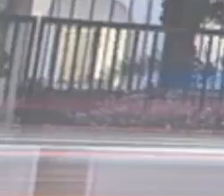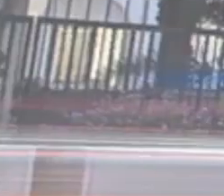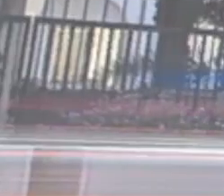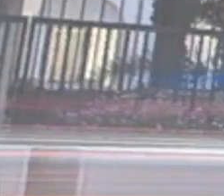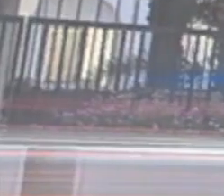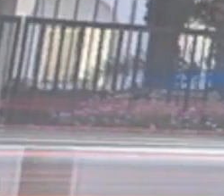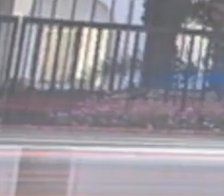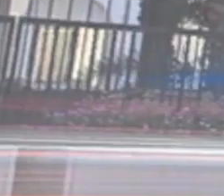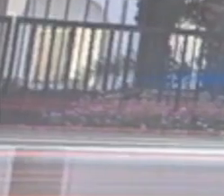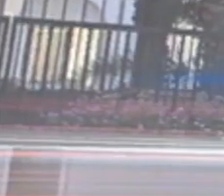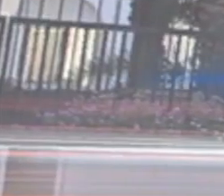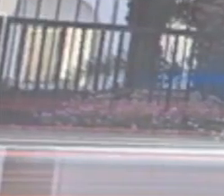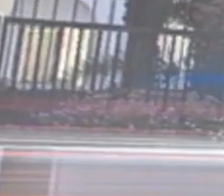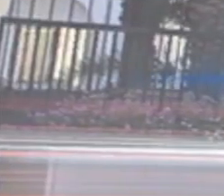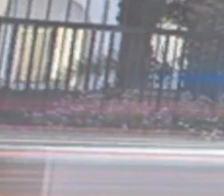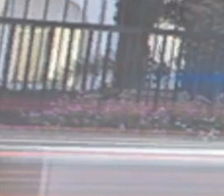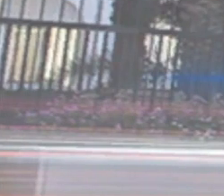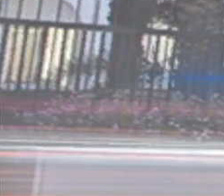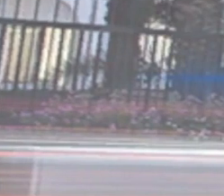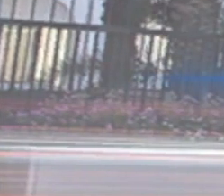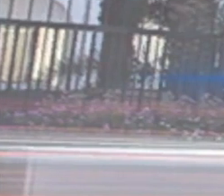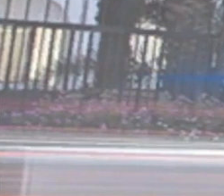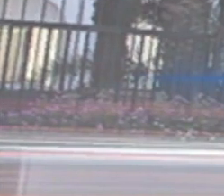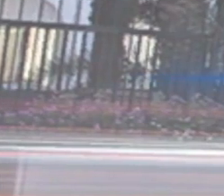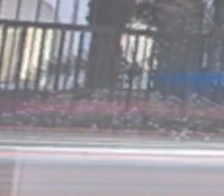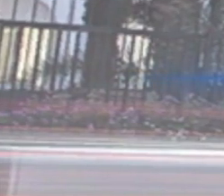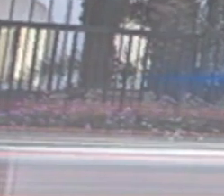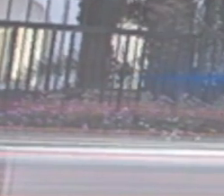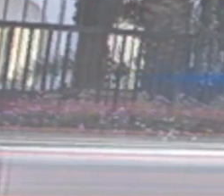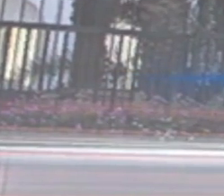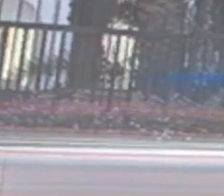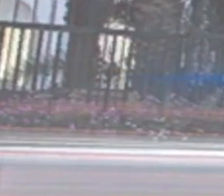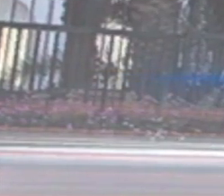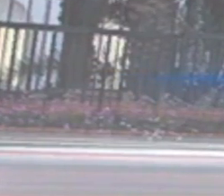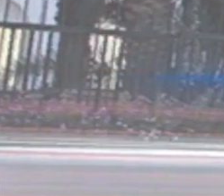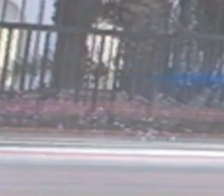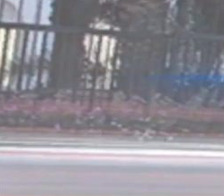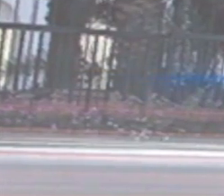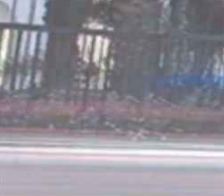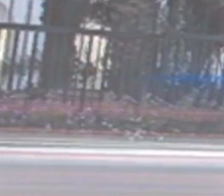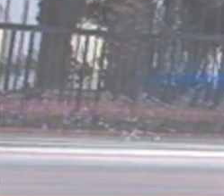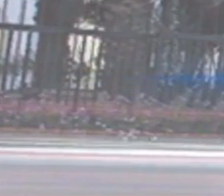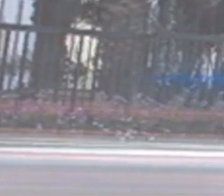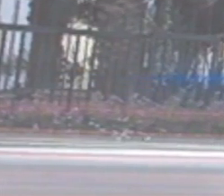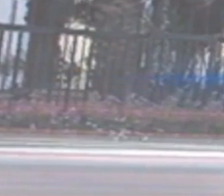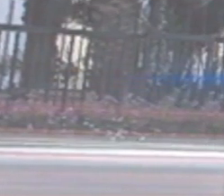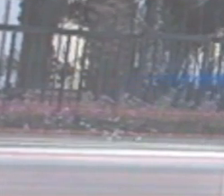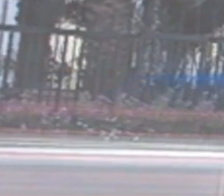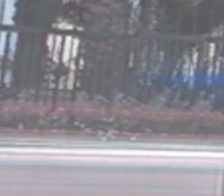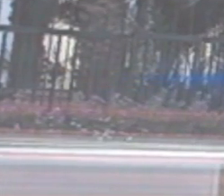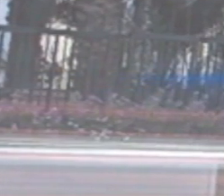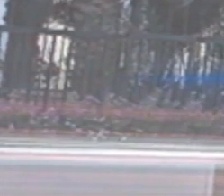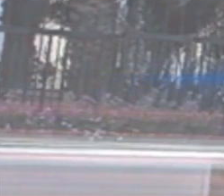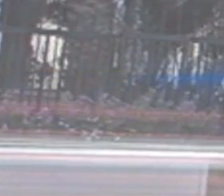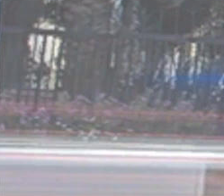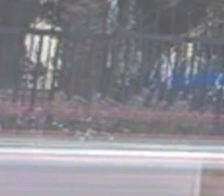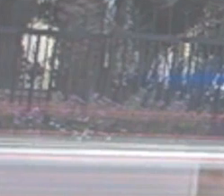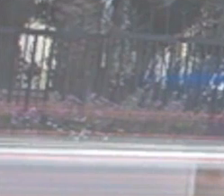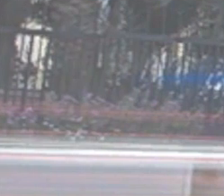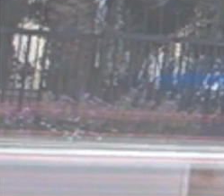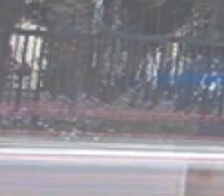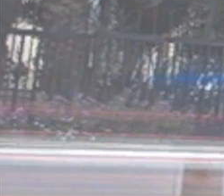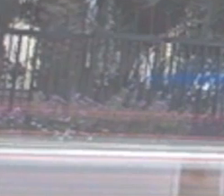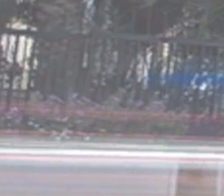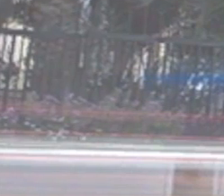بلغ اجمالي عدد المتقدمين في اليوم الثامن 13 مرشحا ليصبح العدد الاجمالي للذين تقدموا بطلبات